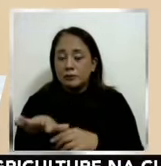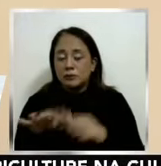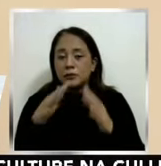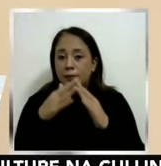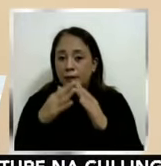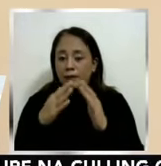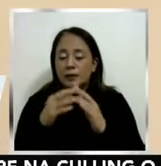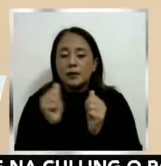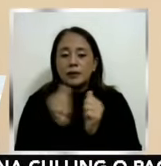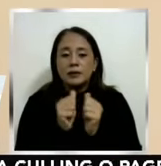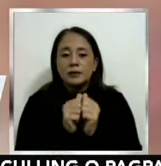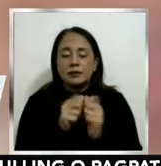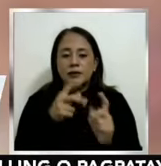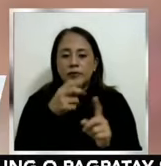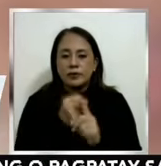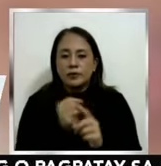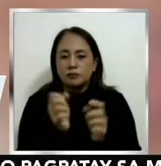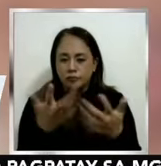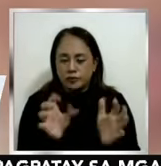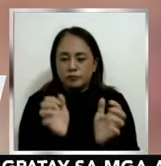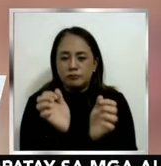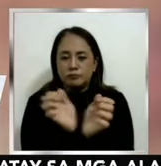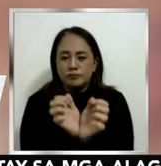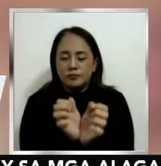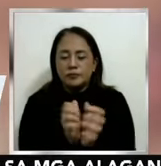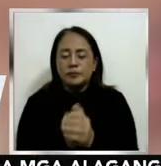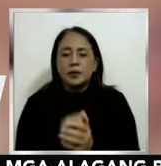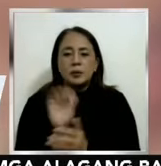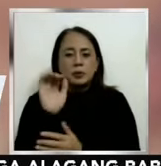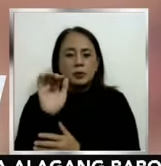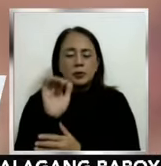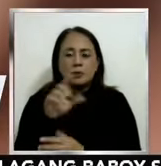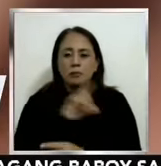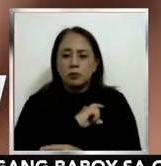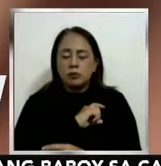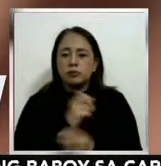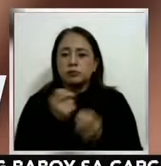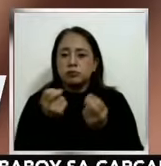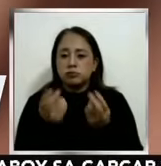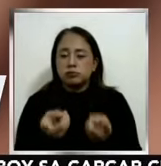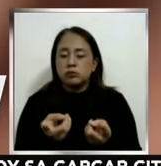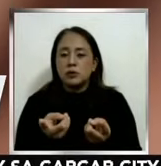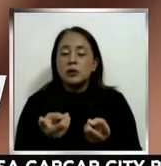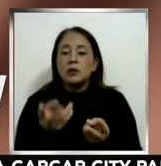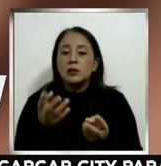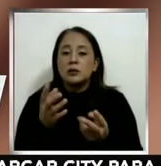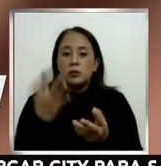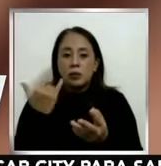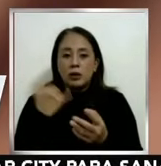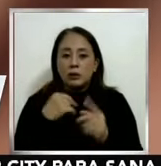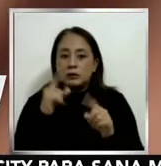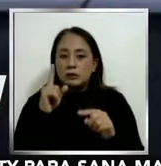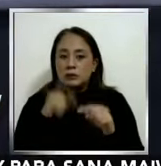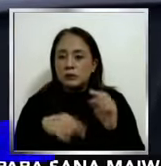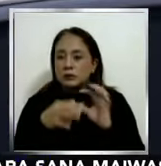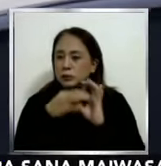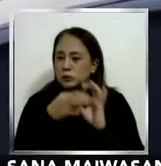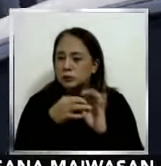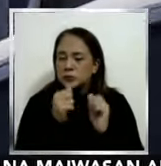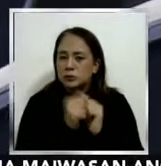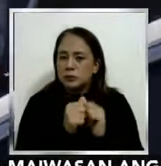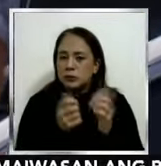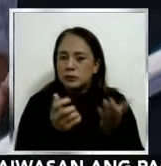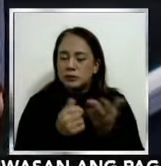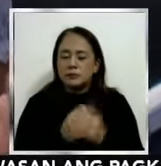biktimang nakaposas na. Nanawagan din ang pulisya sa live-in partner ng biktima dahil hindi raw ito nakikipag-ugnayan sa kanila. Para